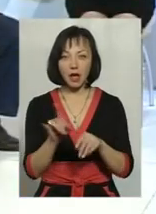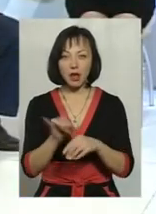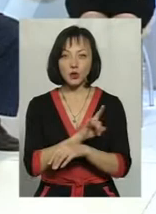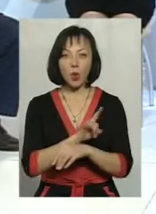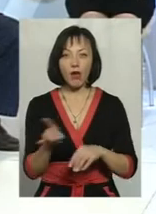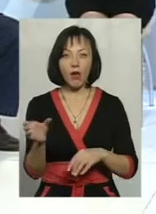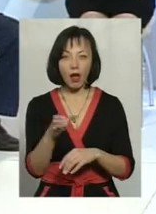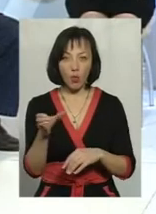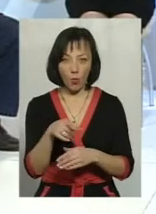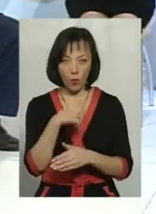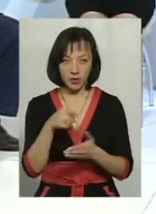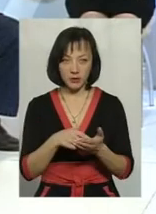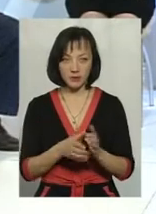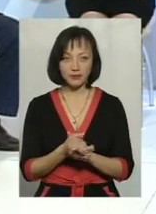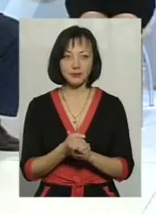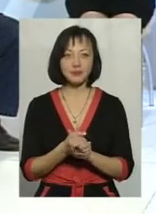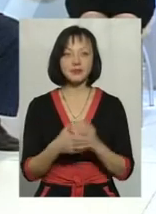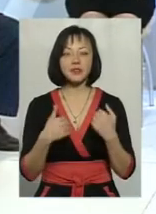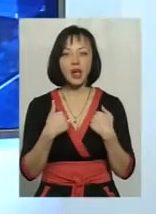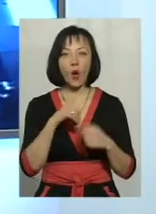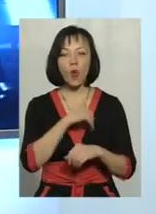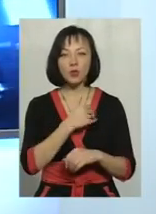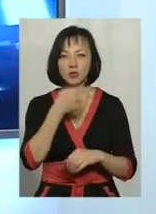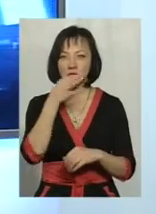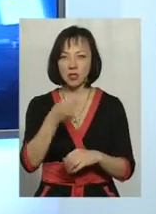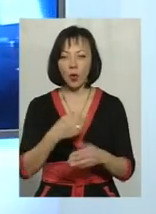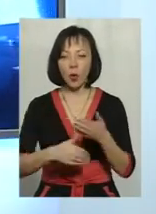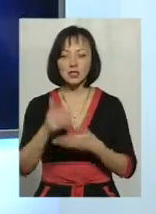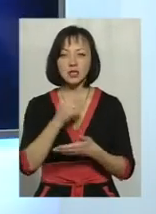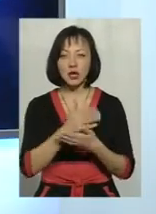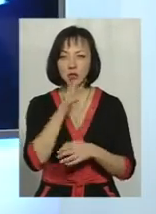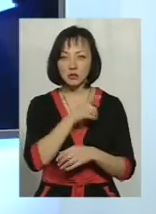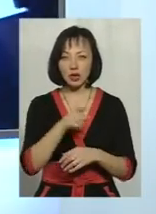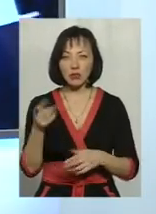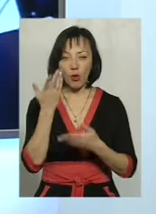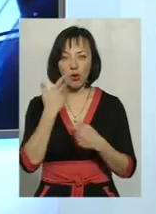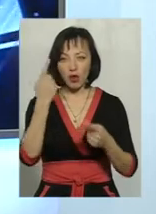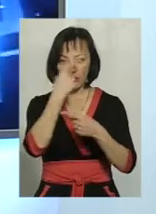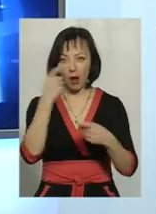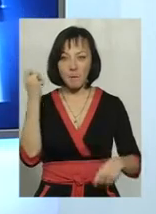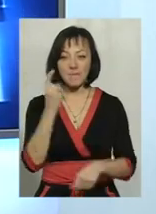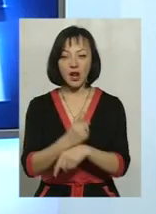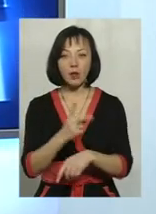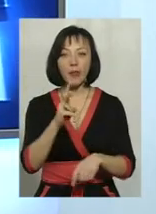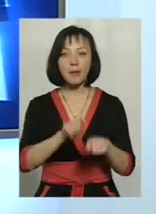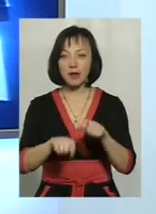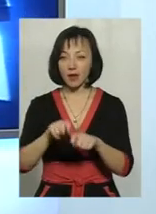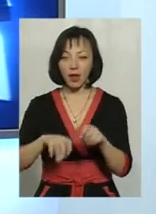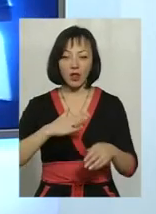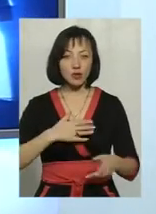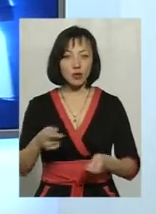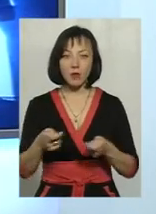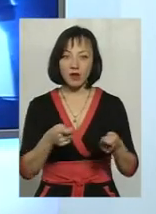алкоголь. Я ж хочу сказати, що останнім часом, коли було об'явлено мораторій, наше управління перевірки планові